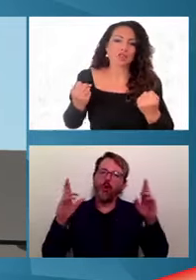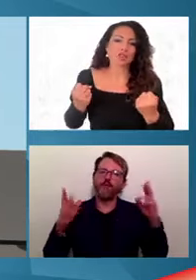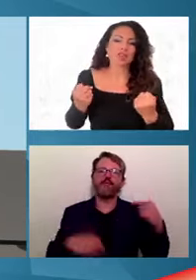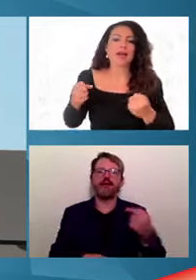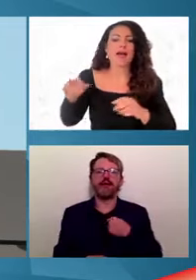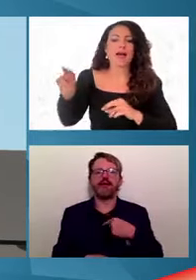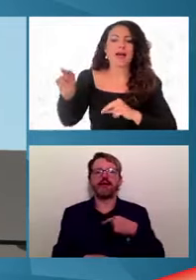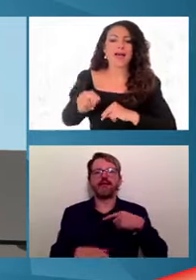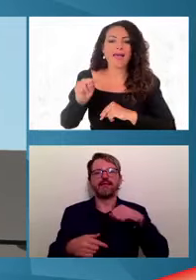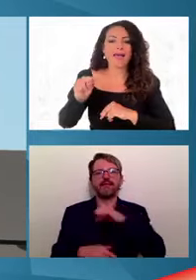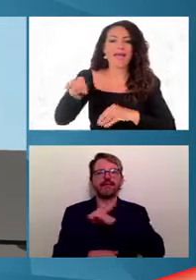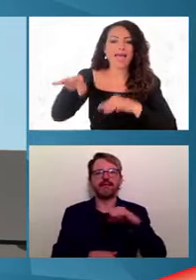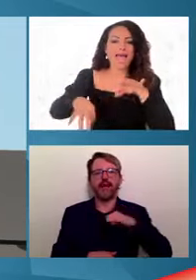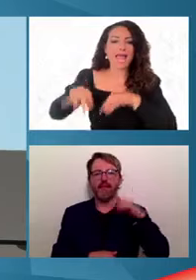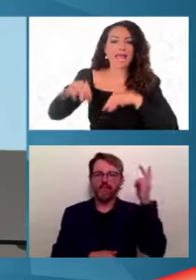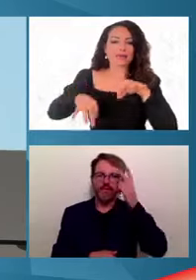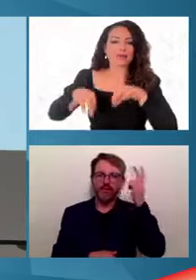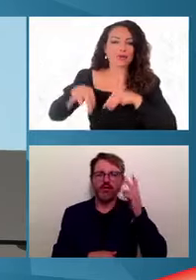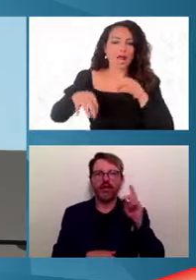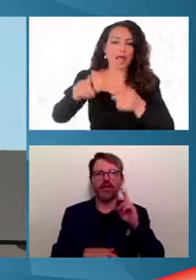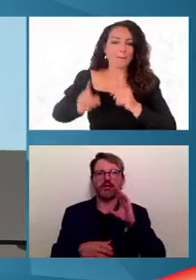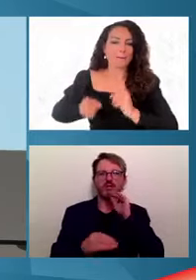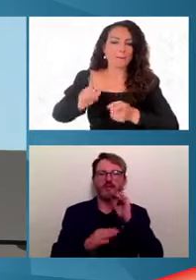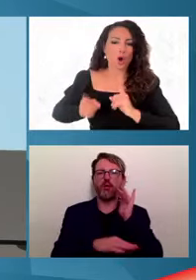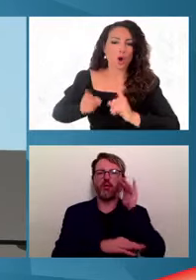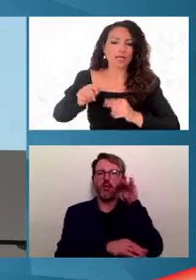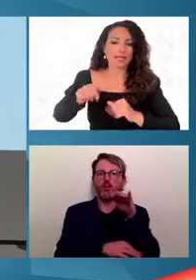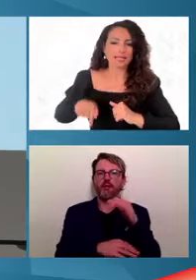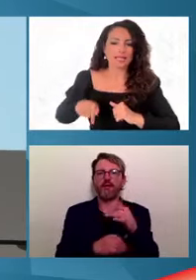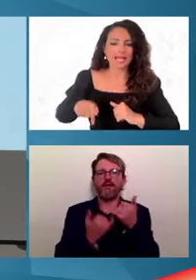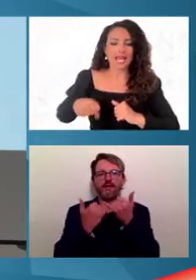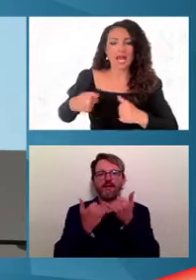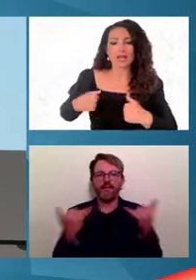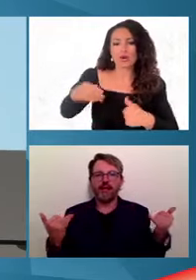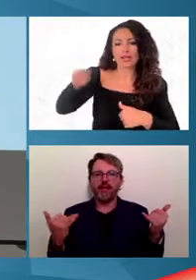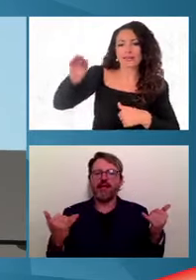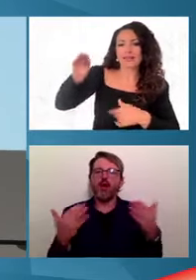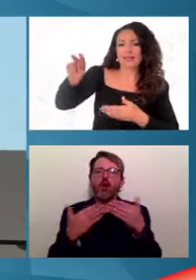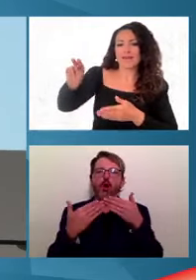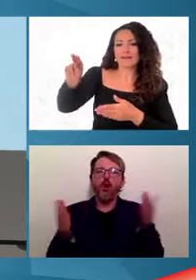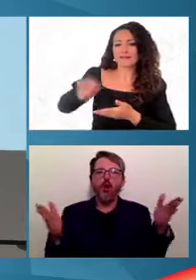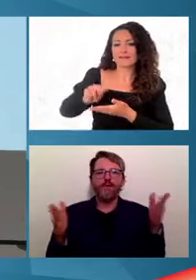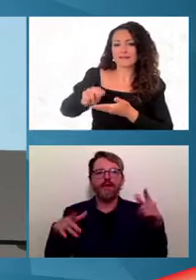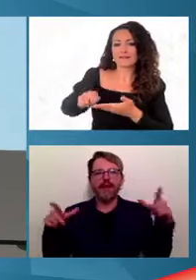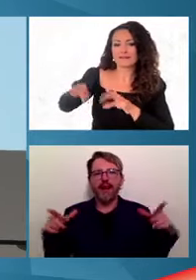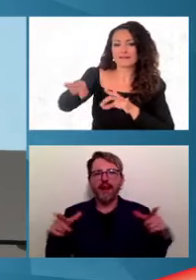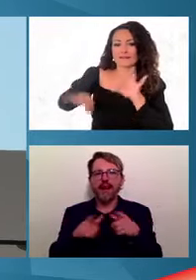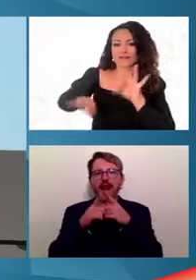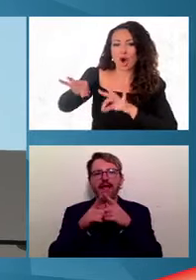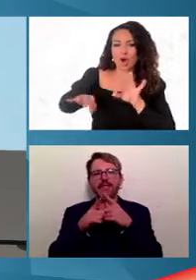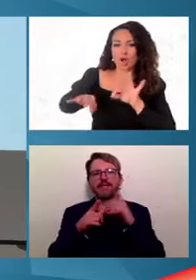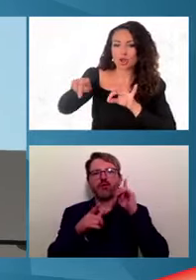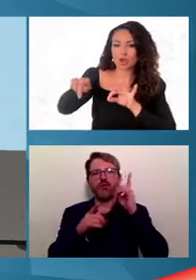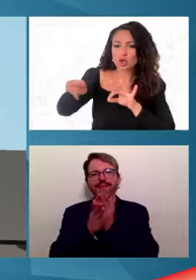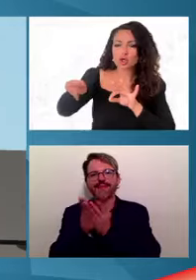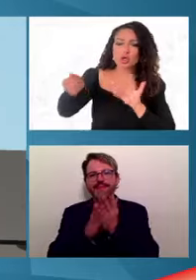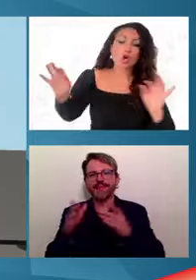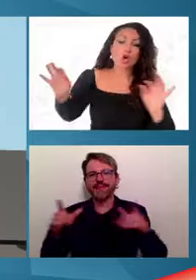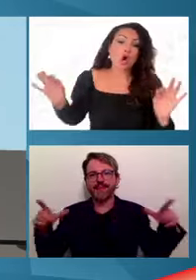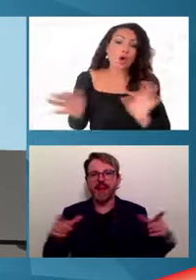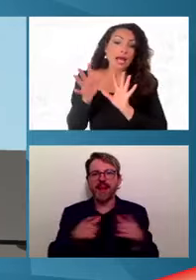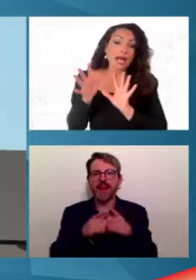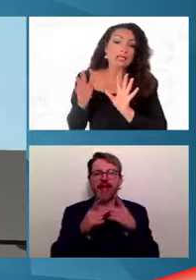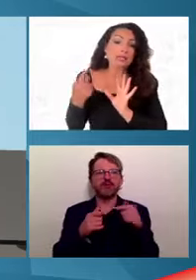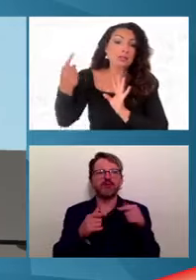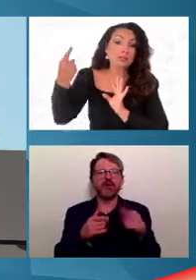wir selbstverständlich darüber reden werden, wie die öffentlichen Leistungen, die Dienstleistungen der öffentlichen Hand,